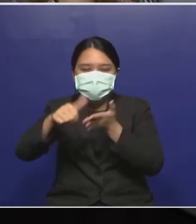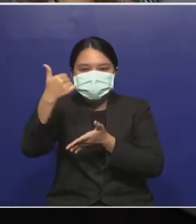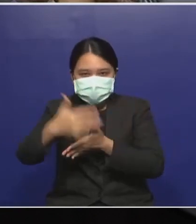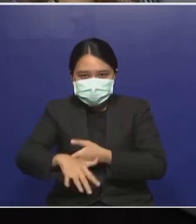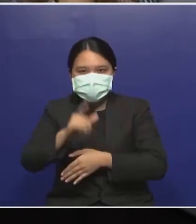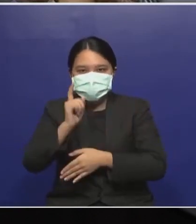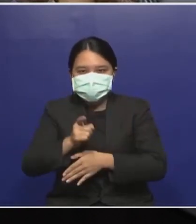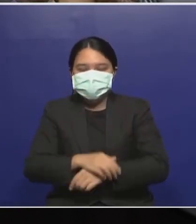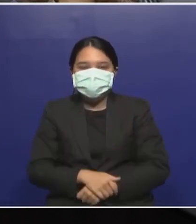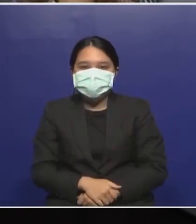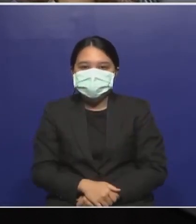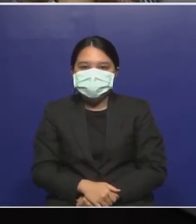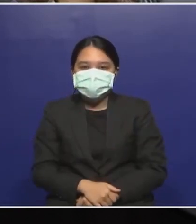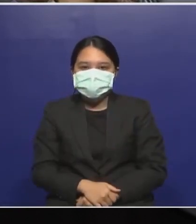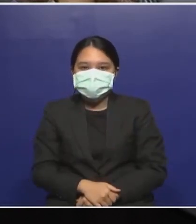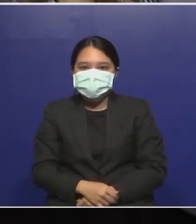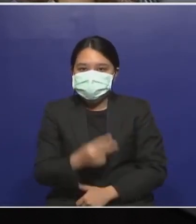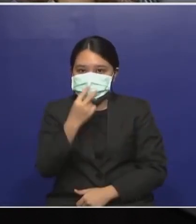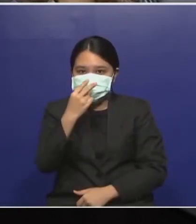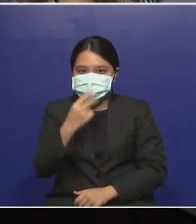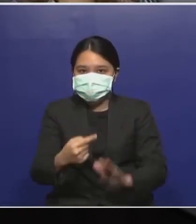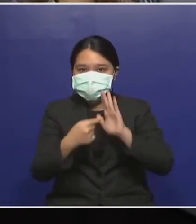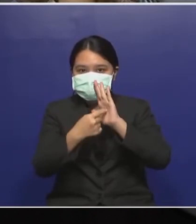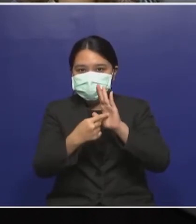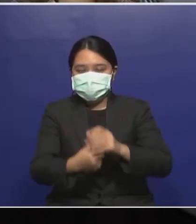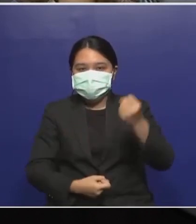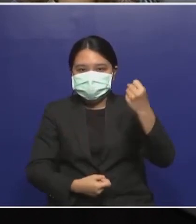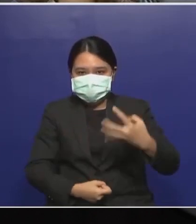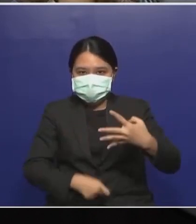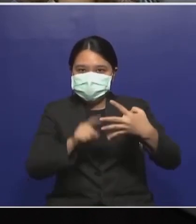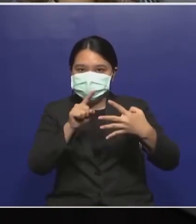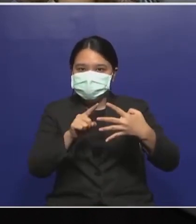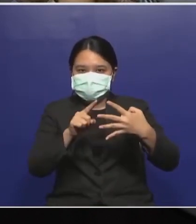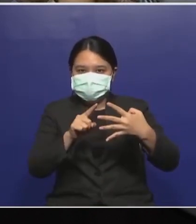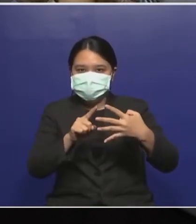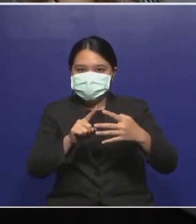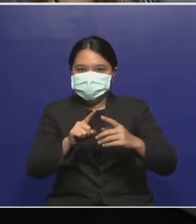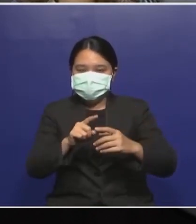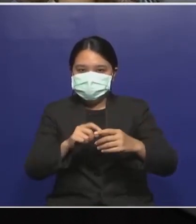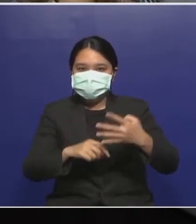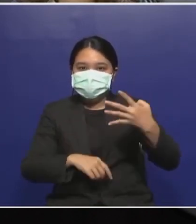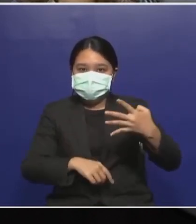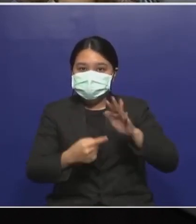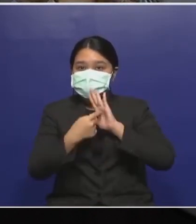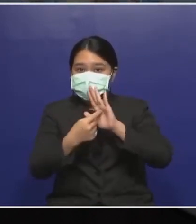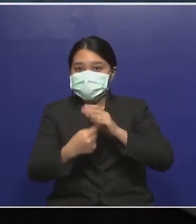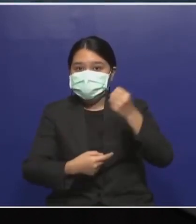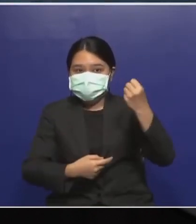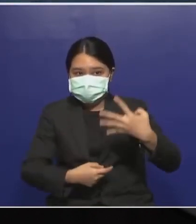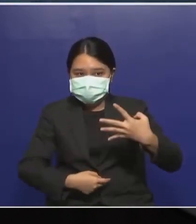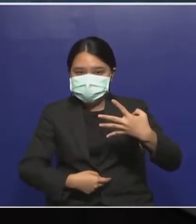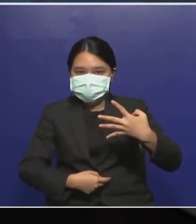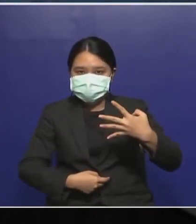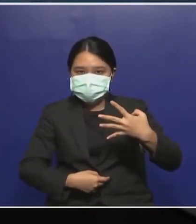มาครับมาดู4 ตัวอย่างที่พังยับกันขอสไ้ครับพั